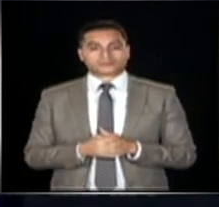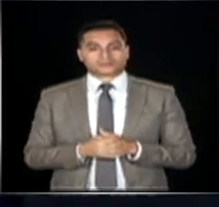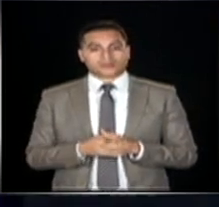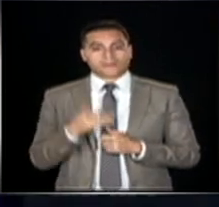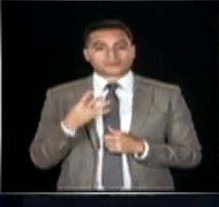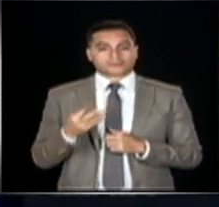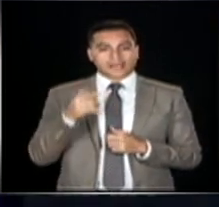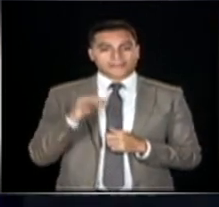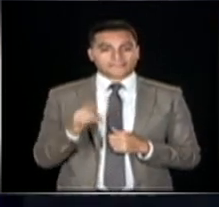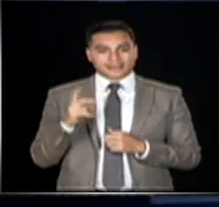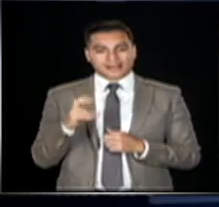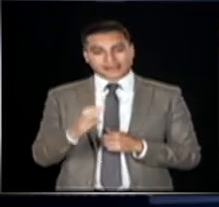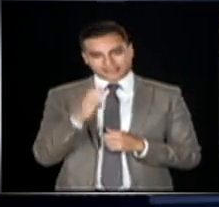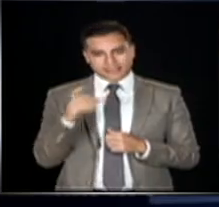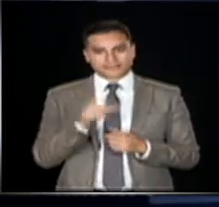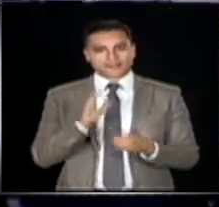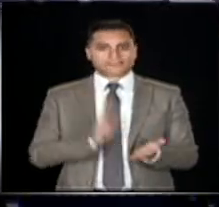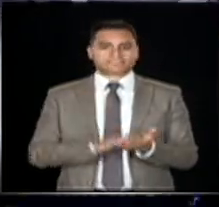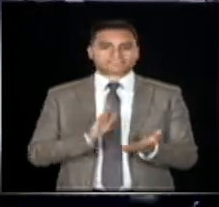34 يا أميرة، إجابة صحيحة.